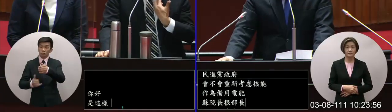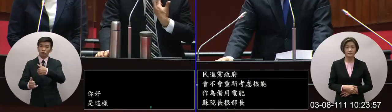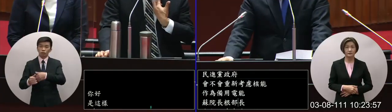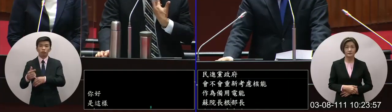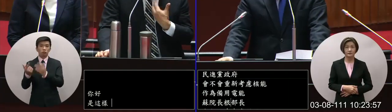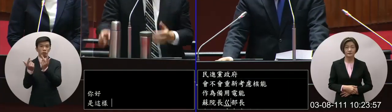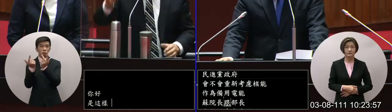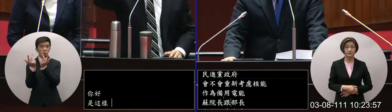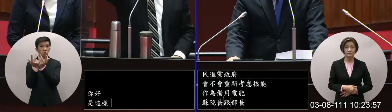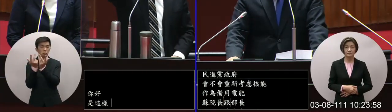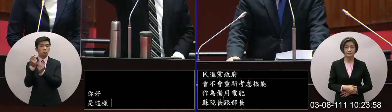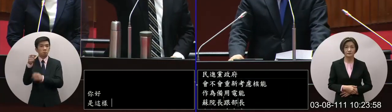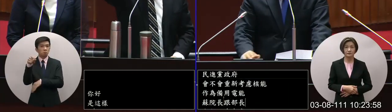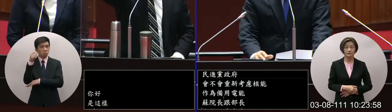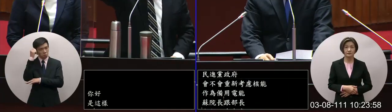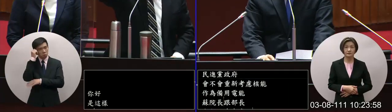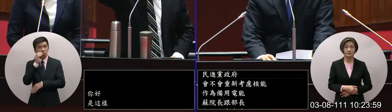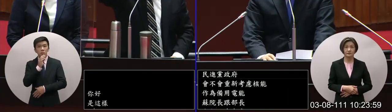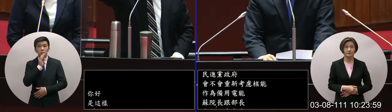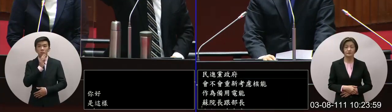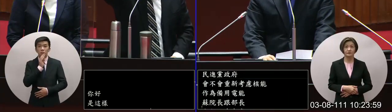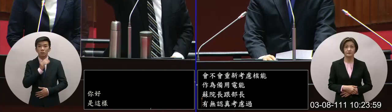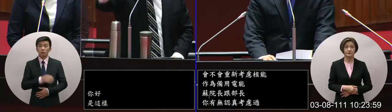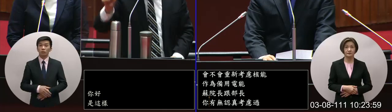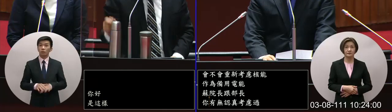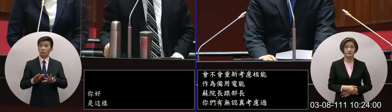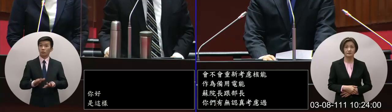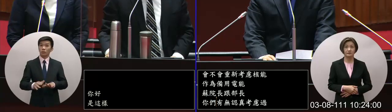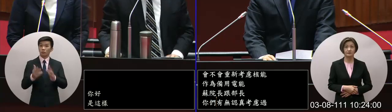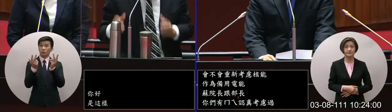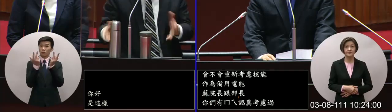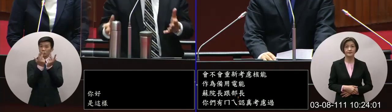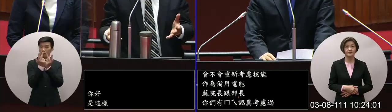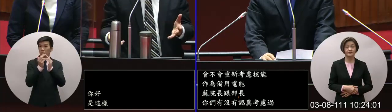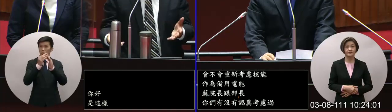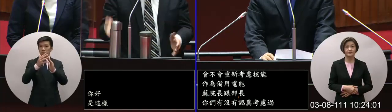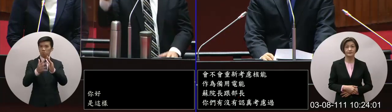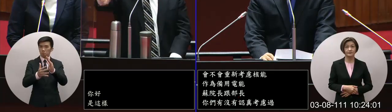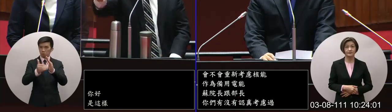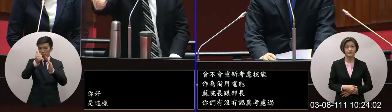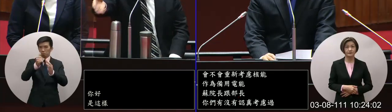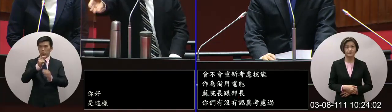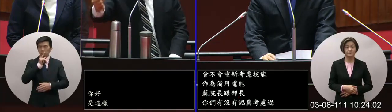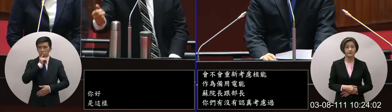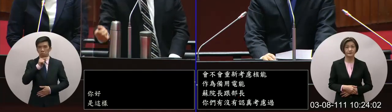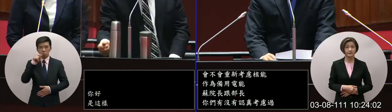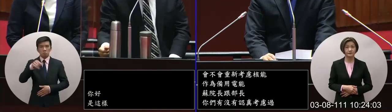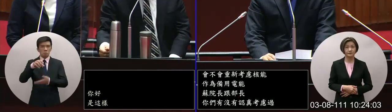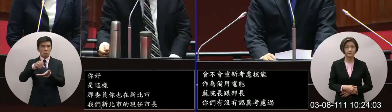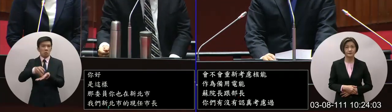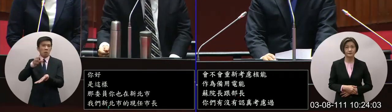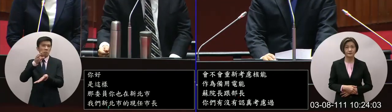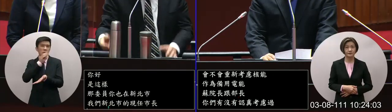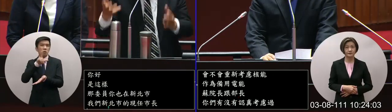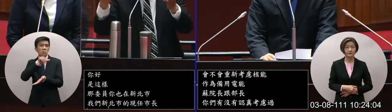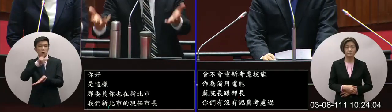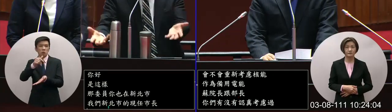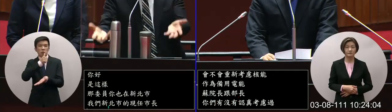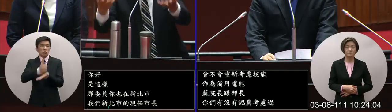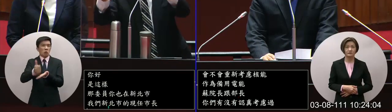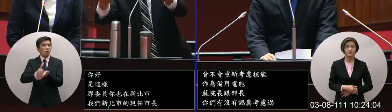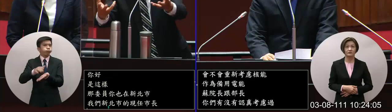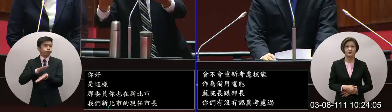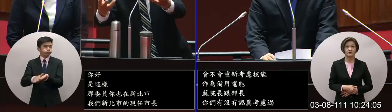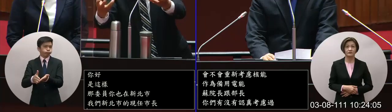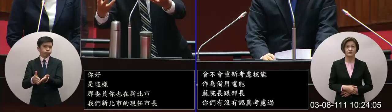们新北市的这个现任的市长，这个一再的就，你这核废料怎么还不运作？这